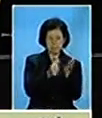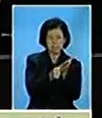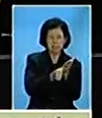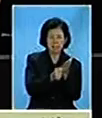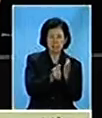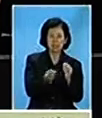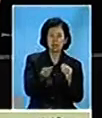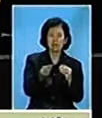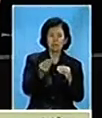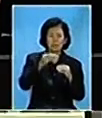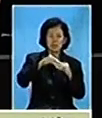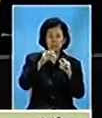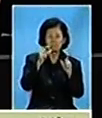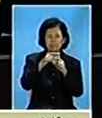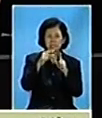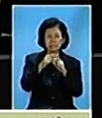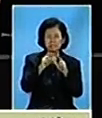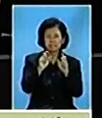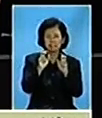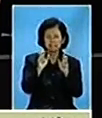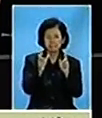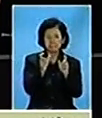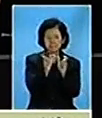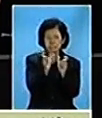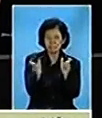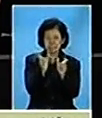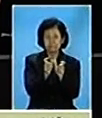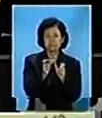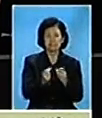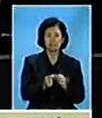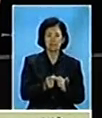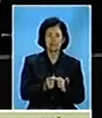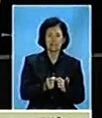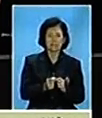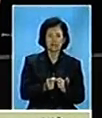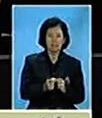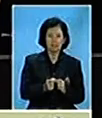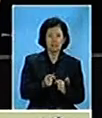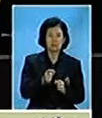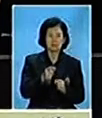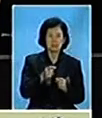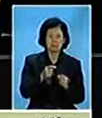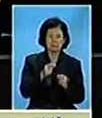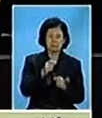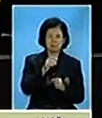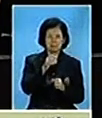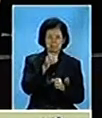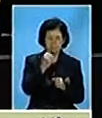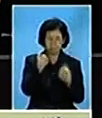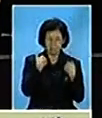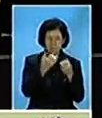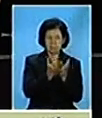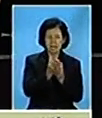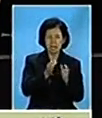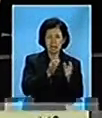พิ่มคำนิยามของการแพทย์แผนไทยและการประกอบวิชาชีพแผนไทยประยุกต์นะครับซึ่งก็ท่านสมาชิกก็มีสิทธิอภิปรายนะ